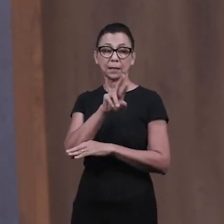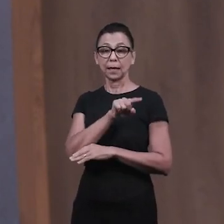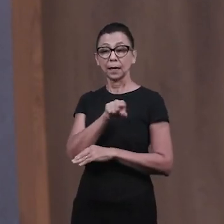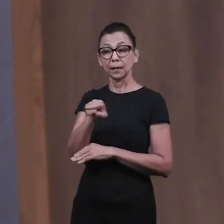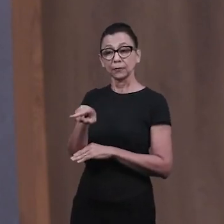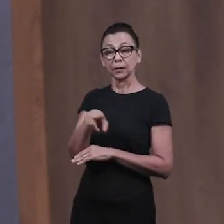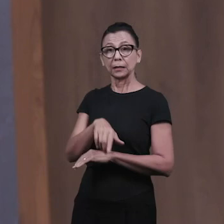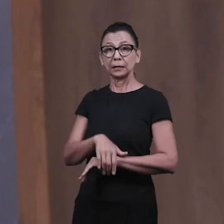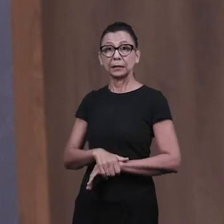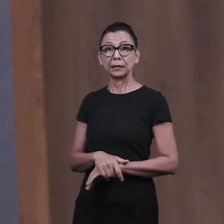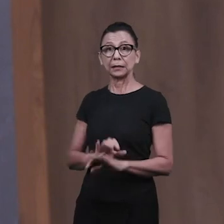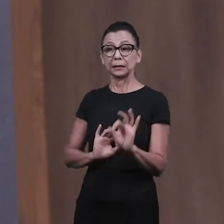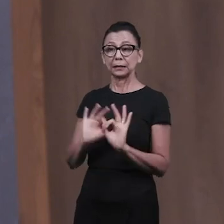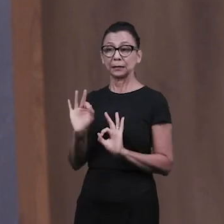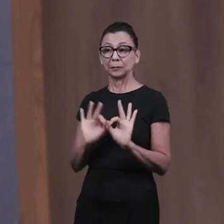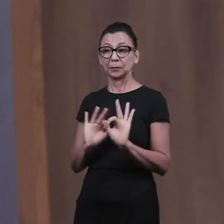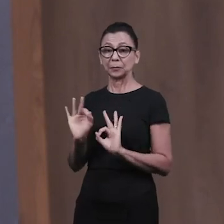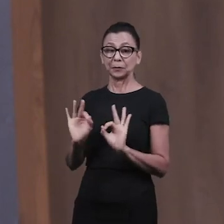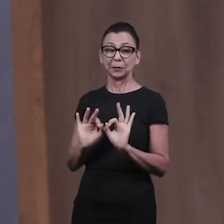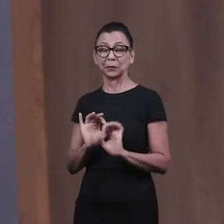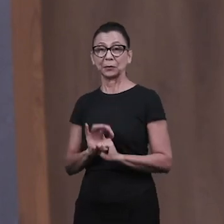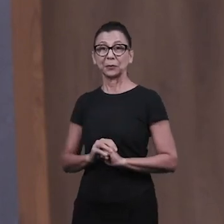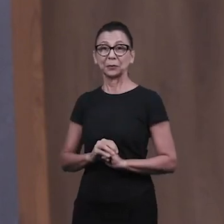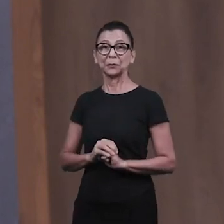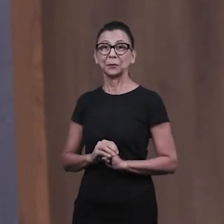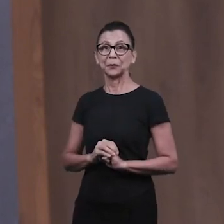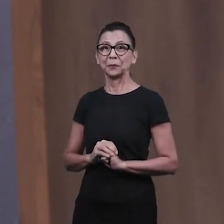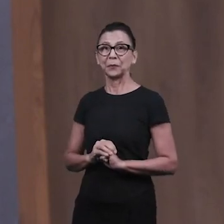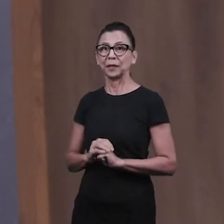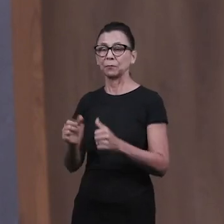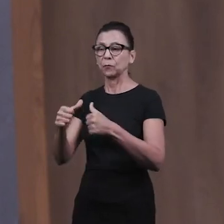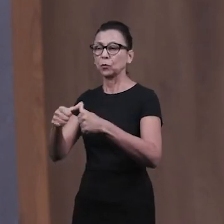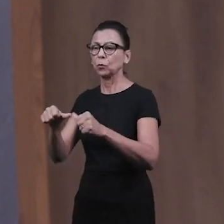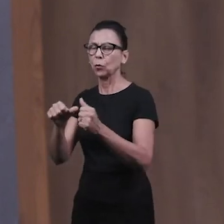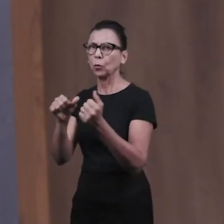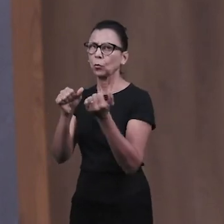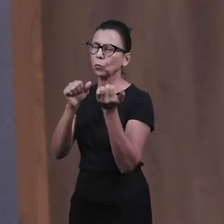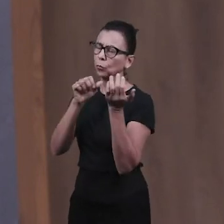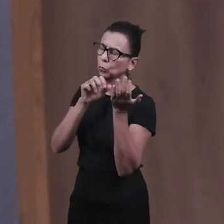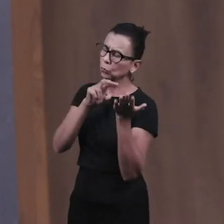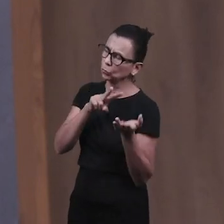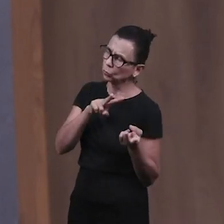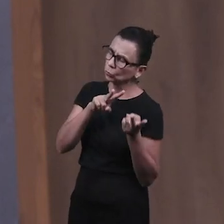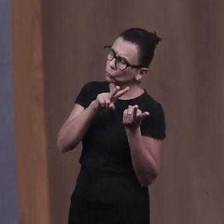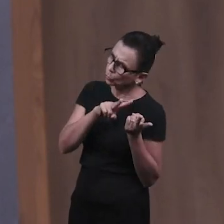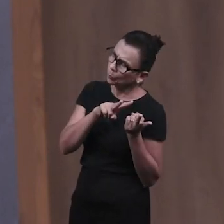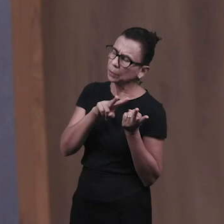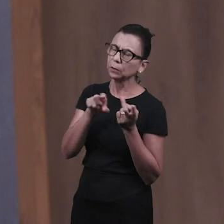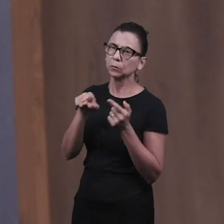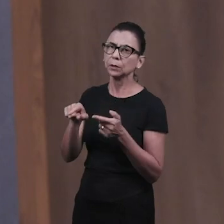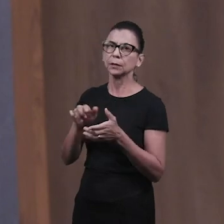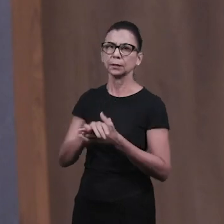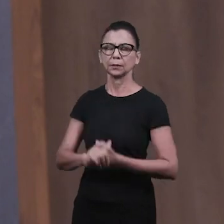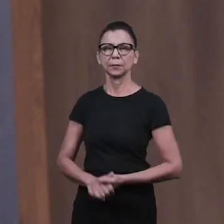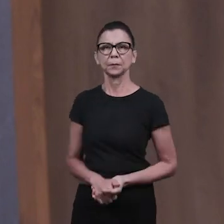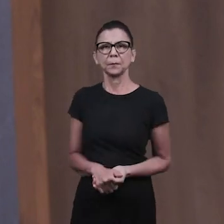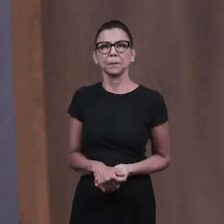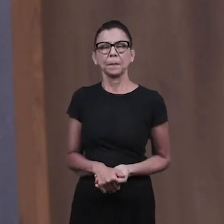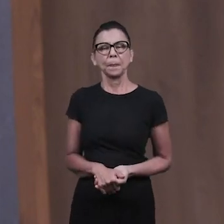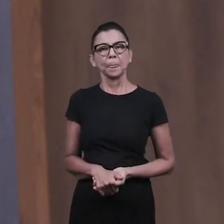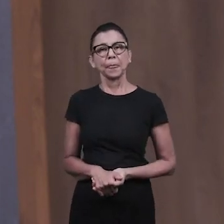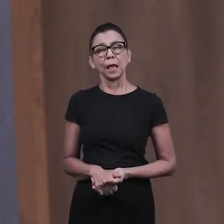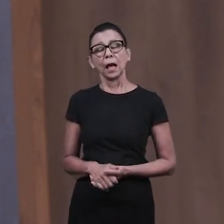pour partir. Et la famille de Rebecca a demandé que la femme puisse rester au moins 10 jours avec